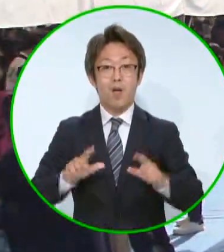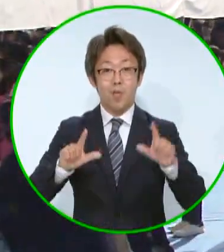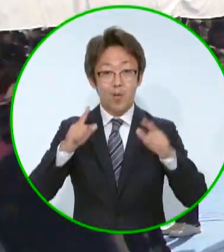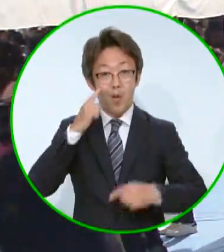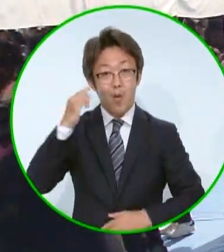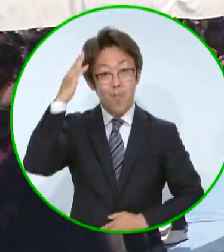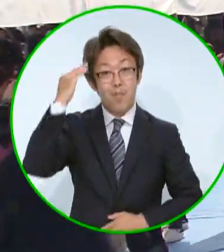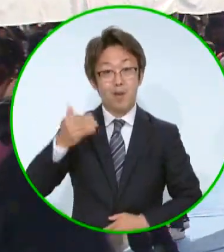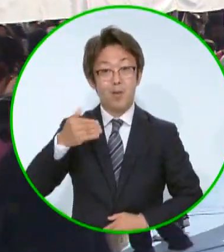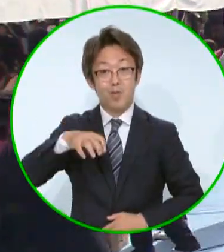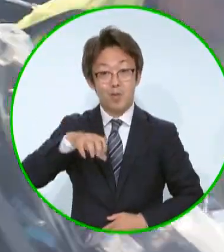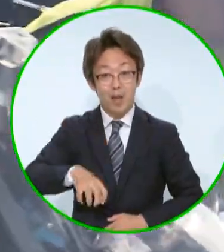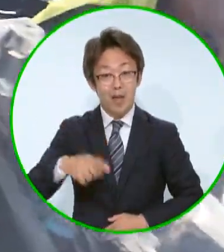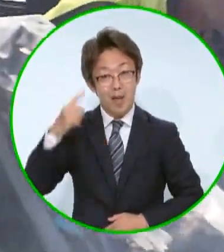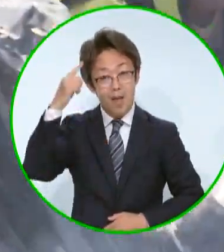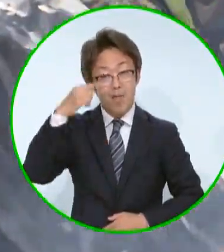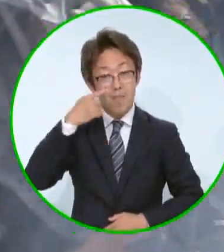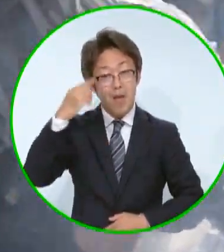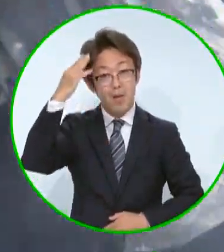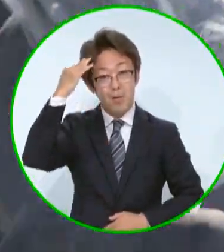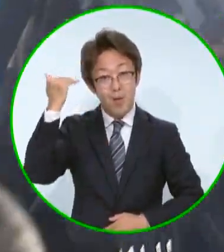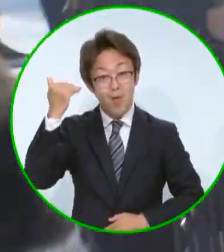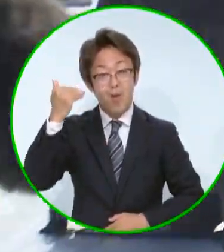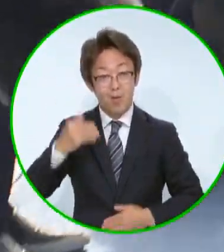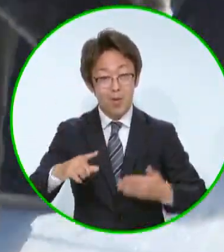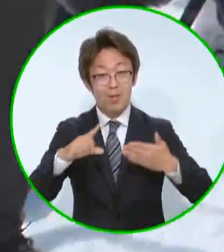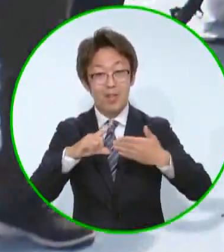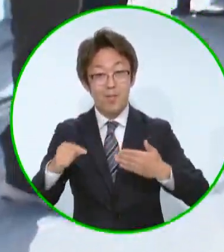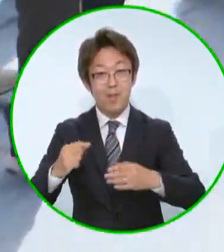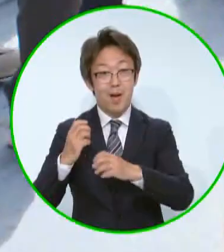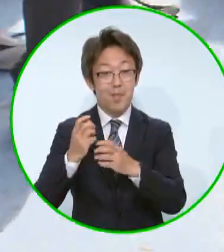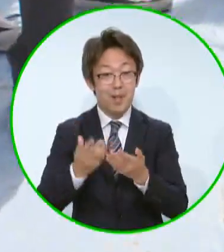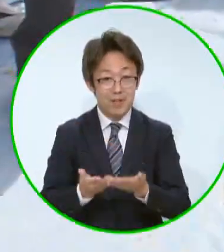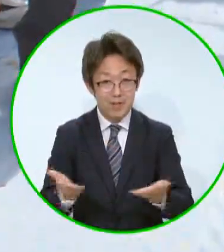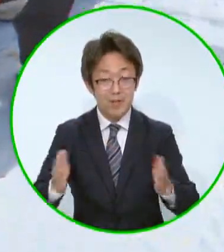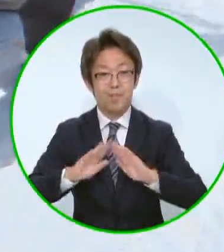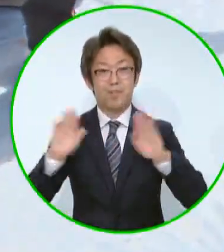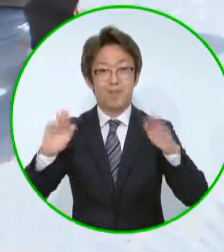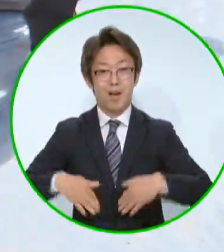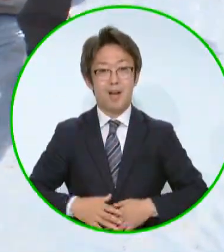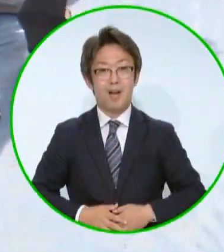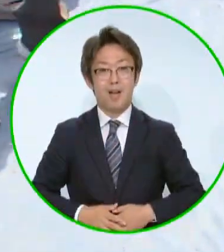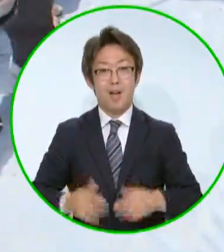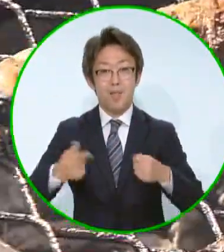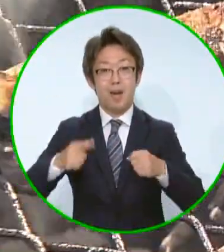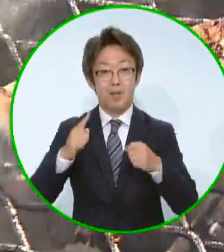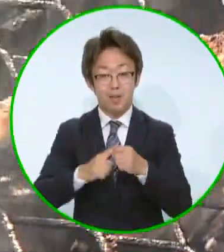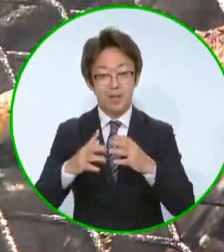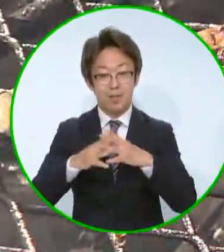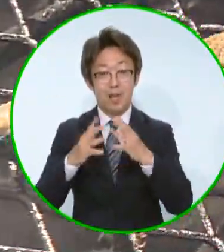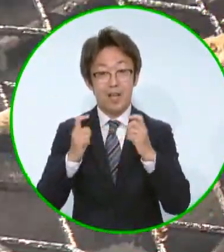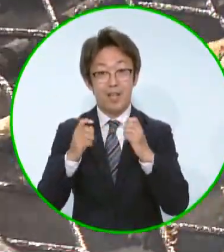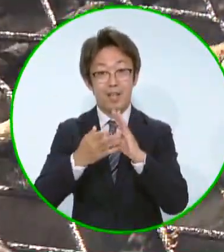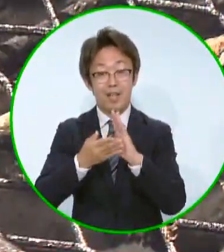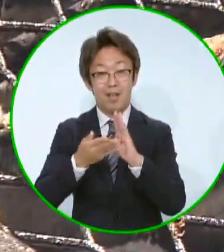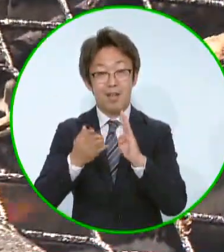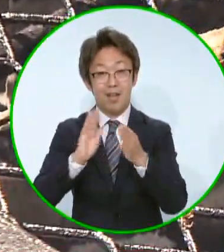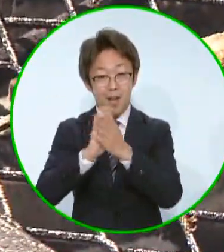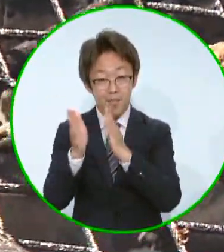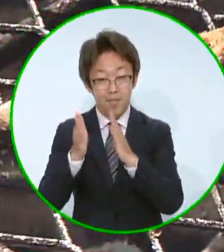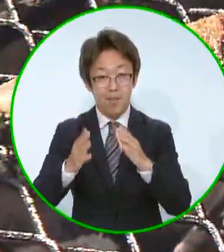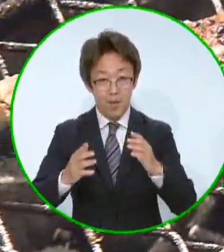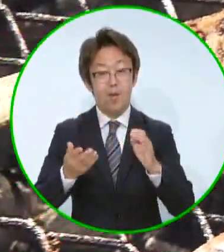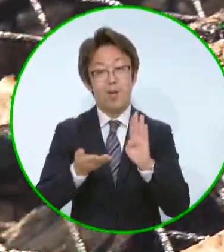東京目黒区で目黒のさんま祭りが開かれました。例年宮城県気仙沼市からおよ